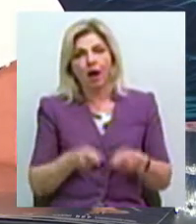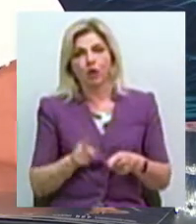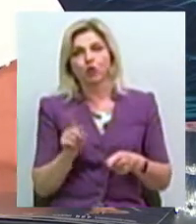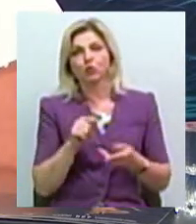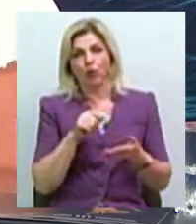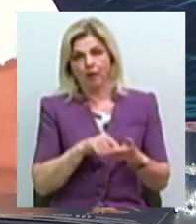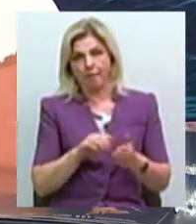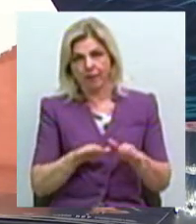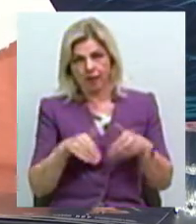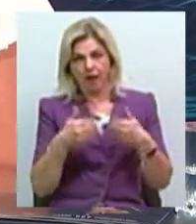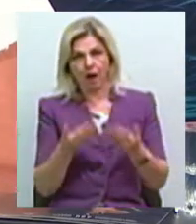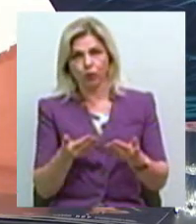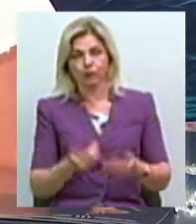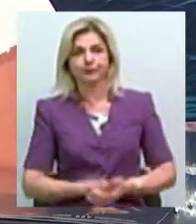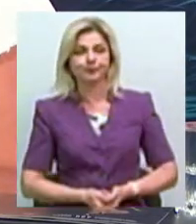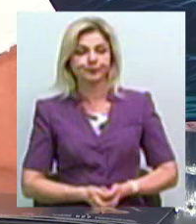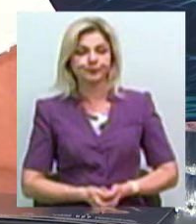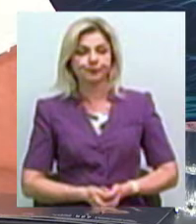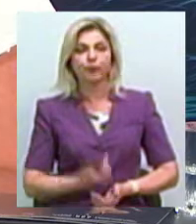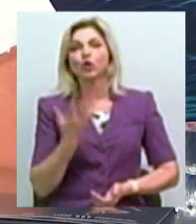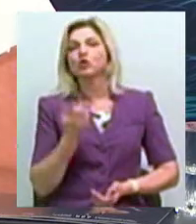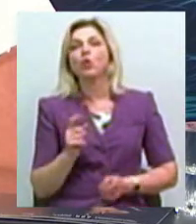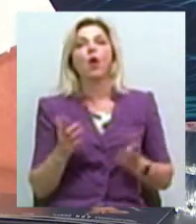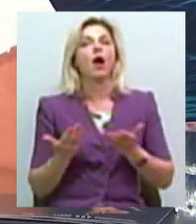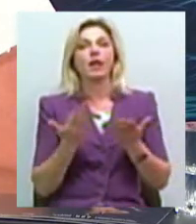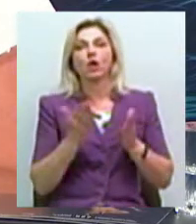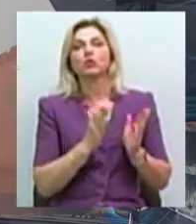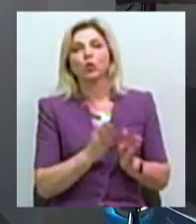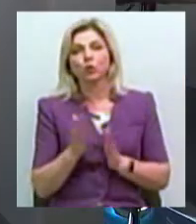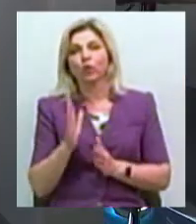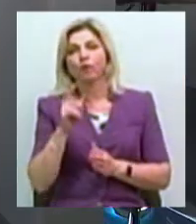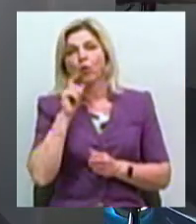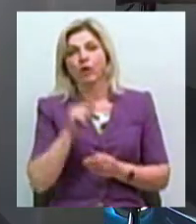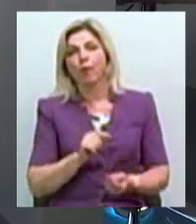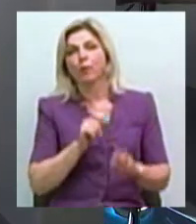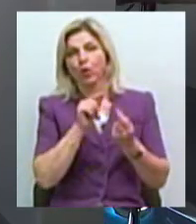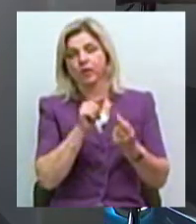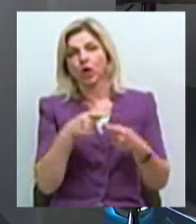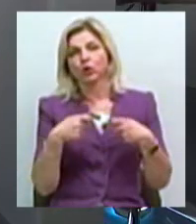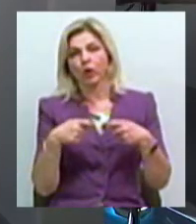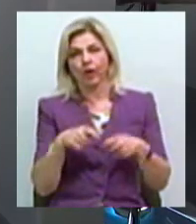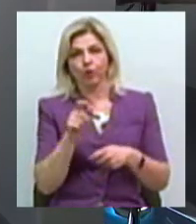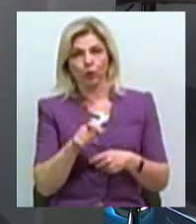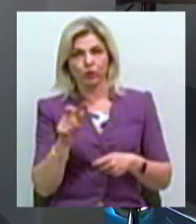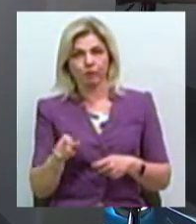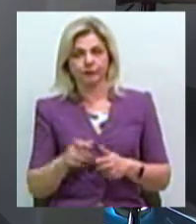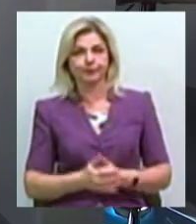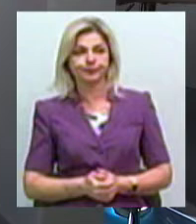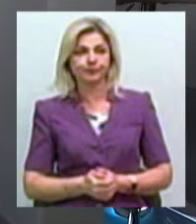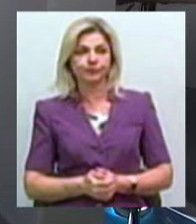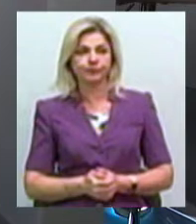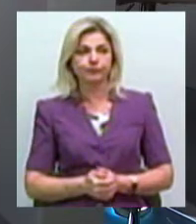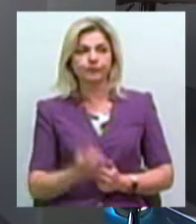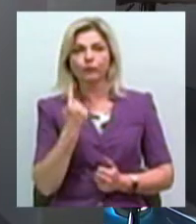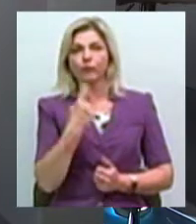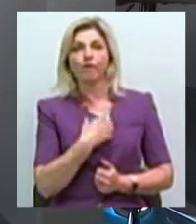там предлагается. А скажіть, будь ласка, які ще структури в Україні і світі протидіють торгівлі людьми? Ну, звичайно, ми одним